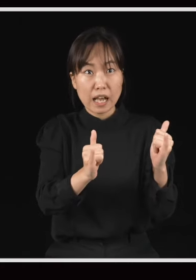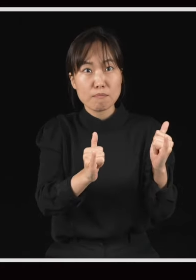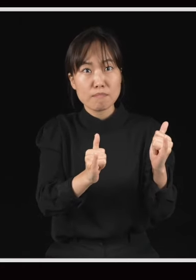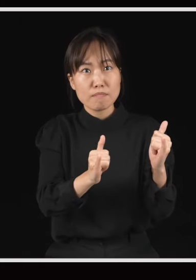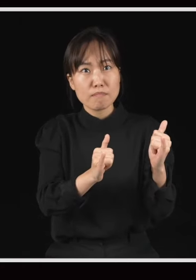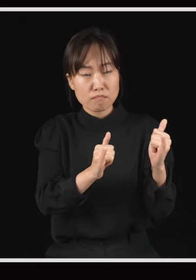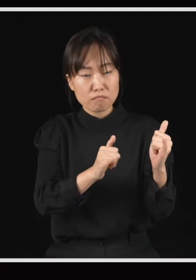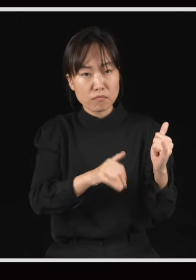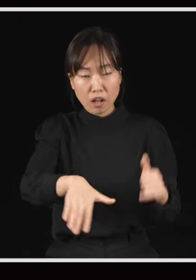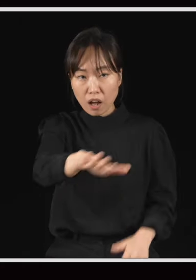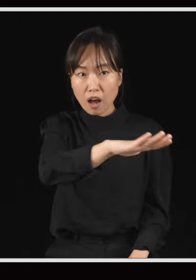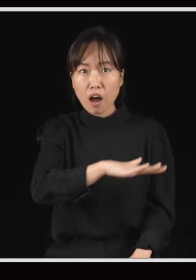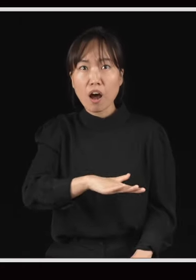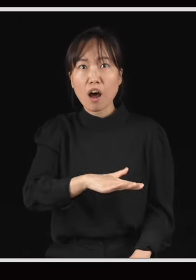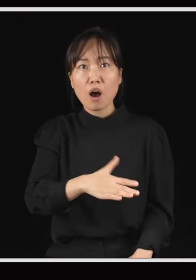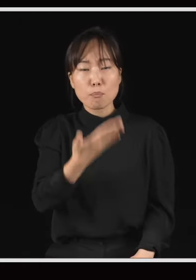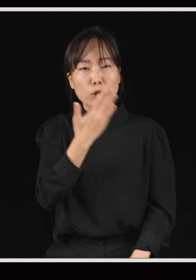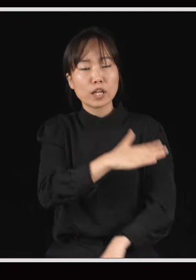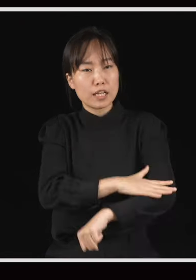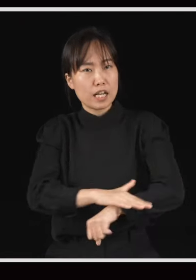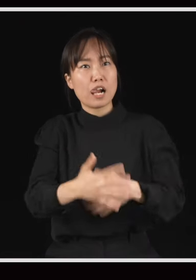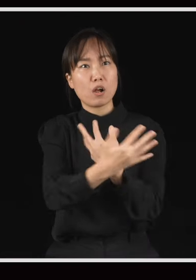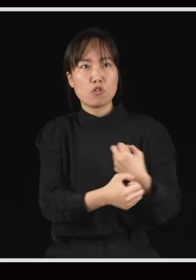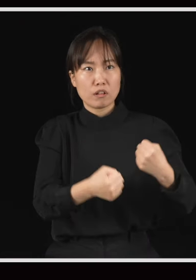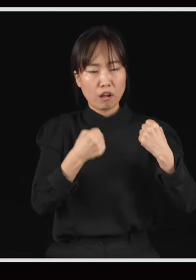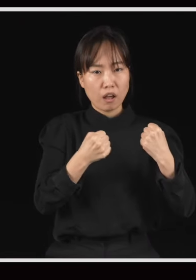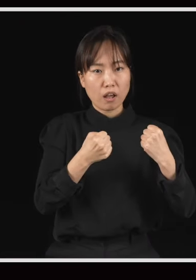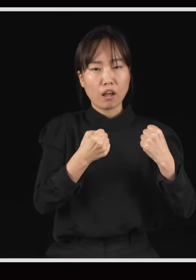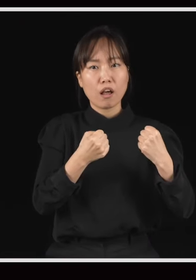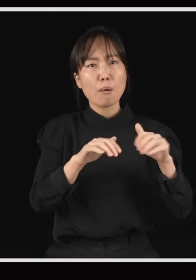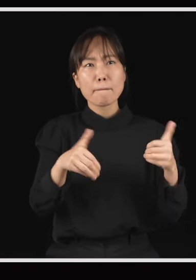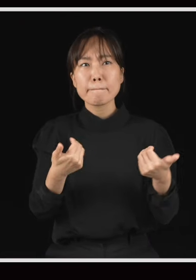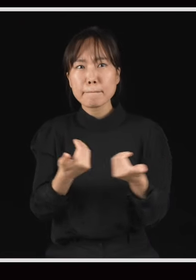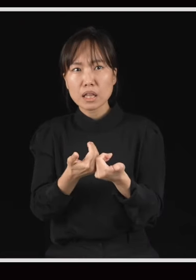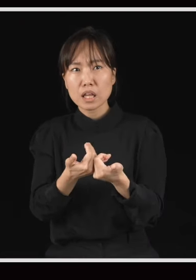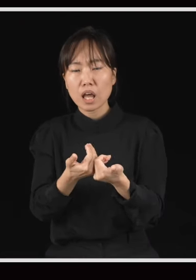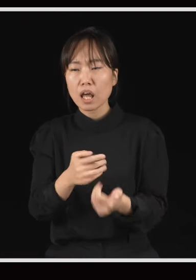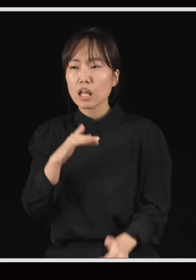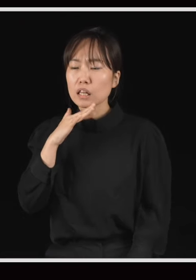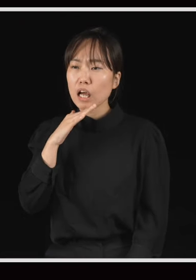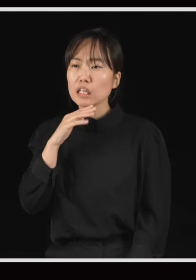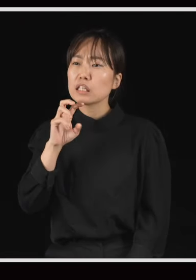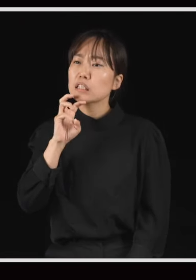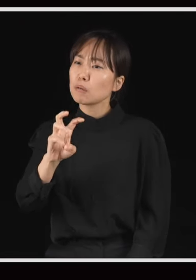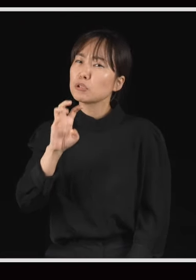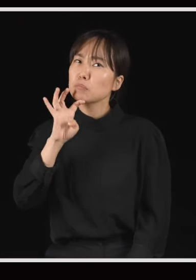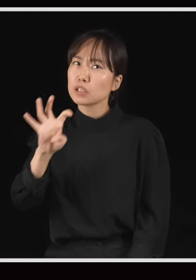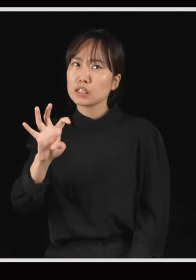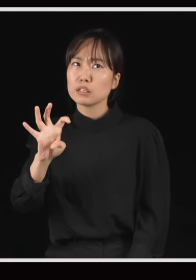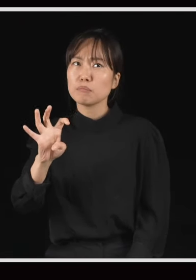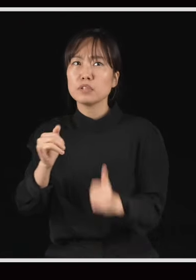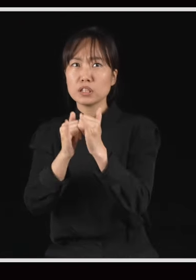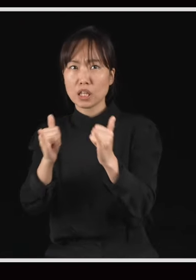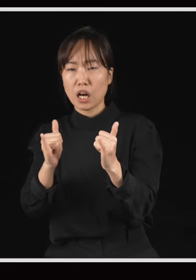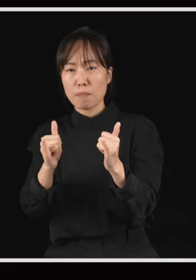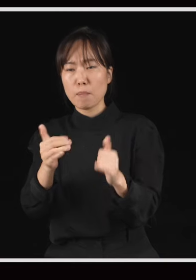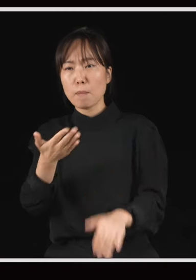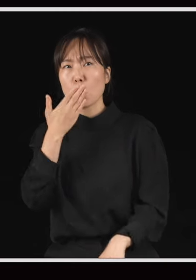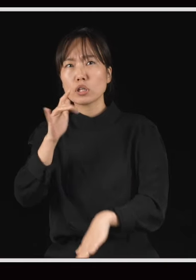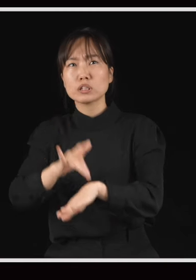그 이상의 연령에서는 건강하게 식사를 하고 계십니다. 근데 지금 미래의 한국을 짊어질 30대